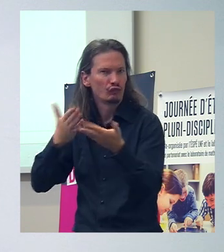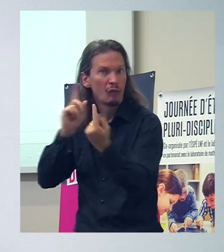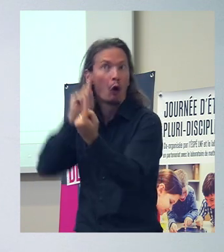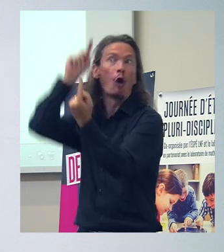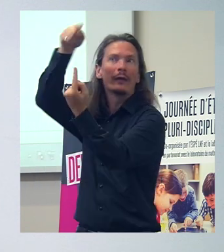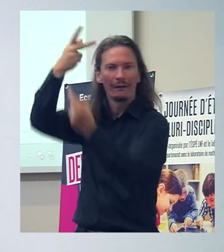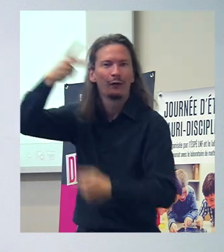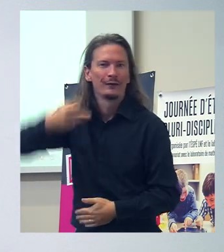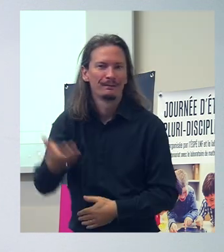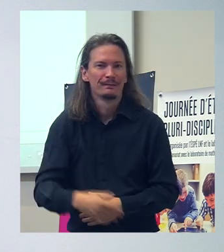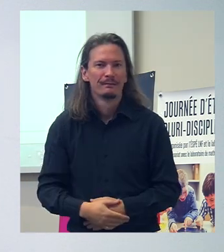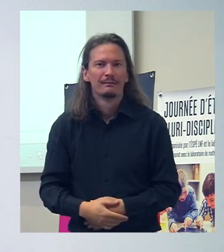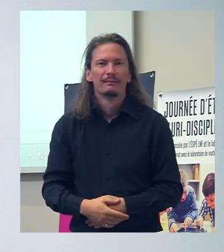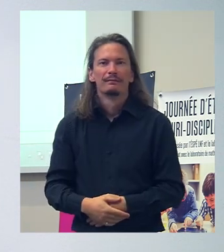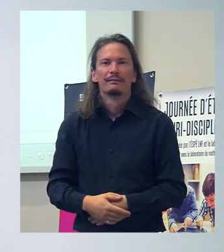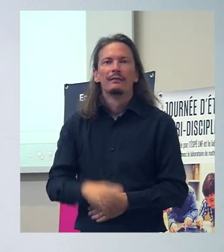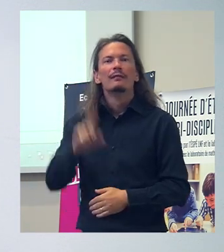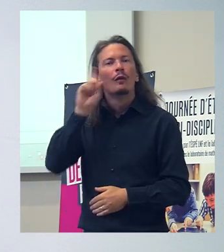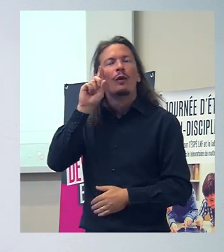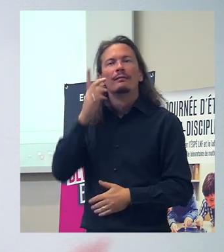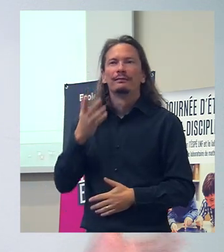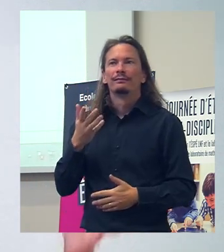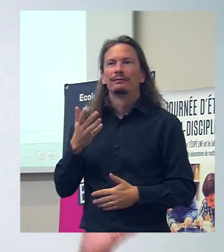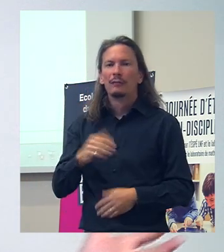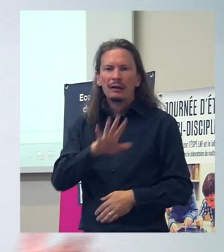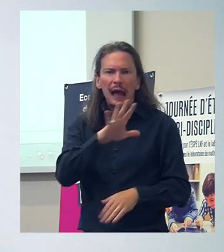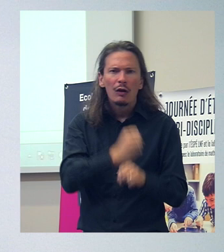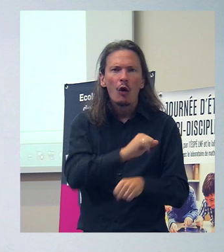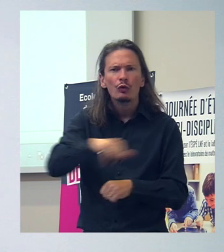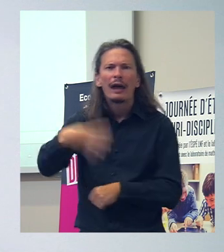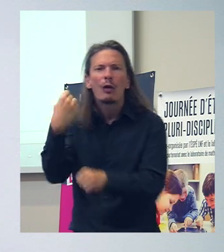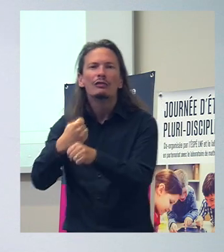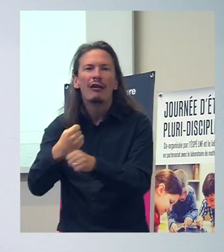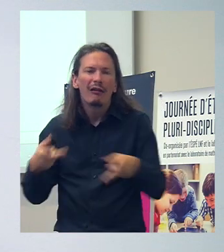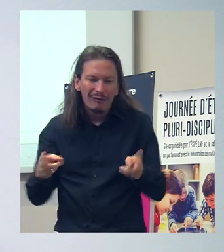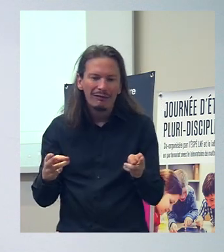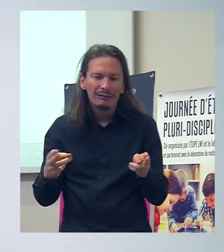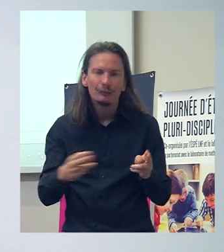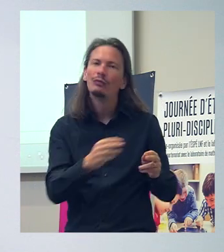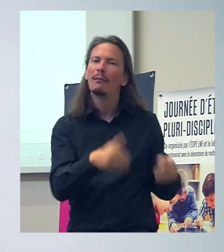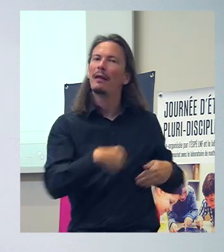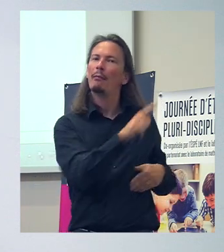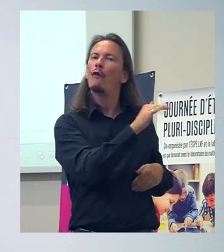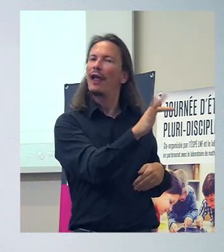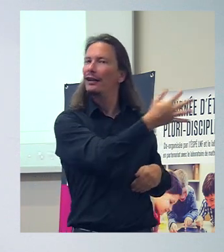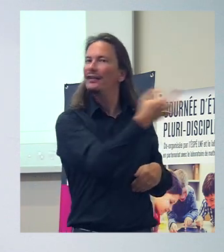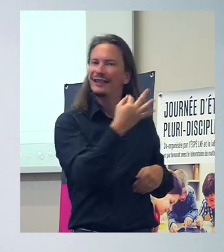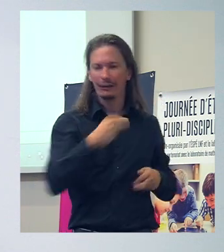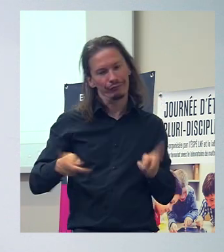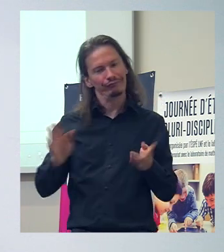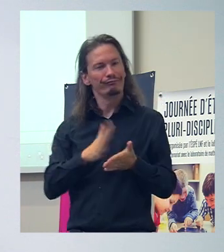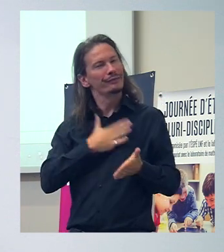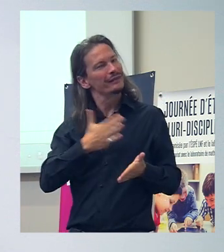philosophique, puisque, disons que de toute façon, de 5 à 14 ans, puisque Laurence Lefel parlait de ma